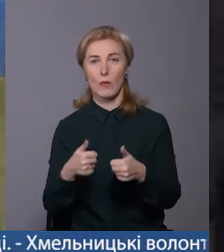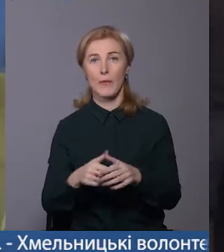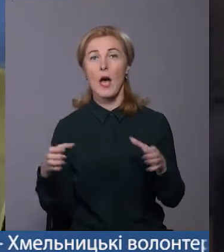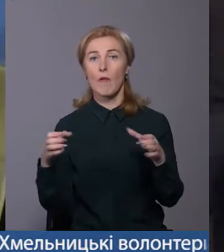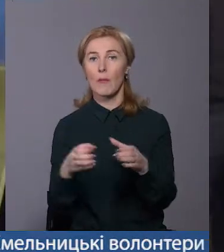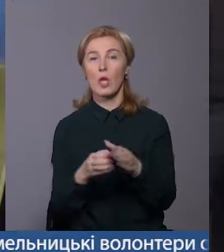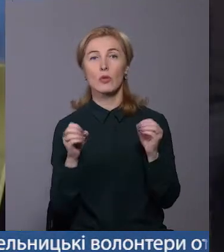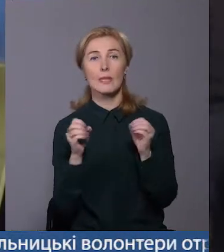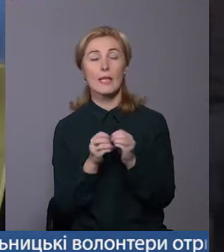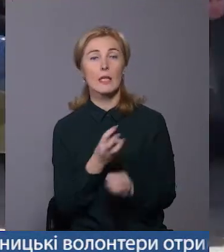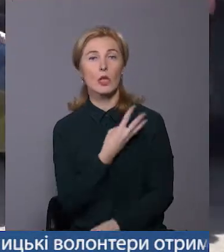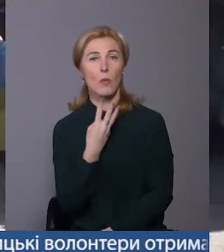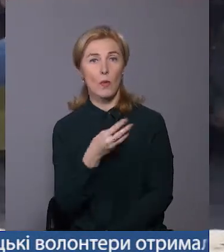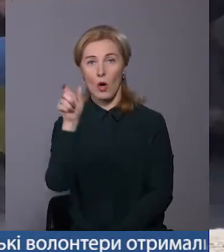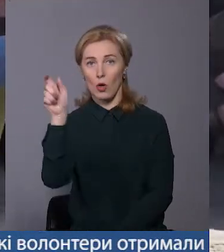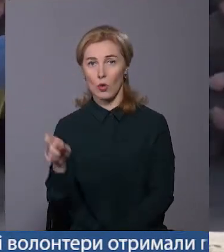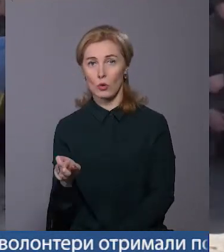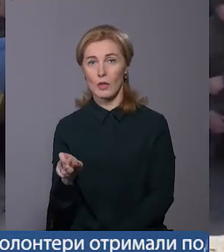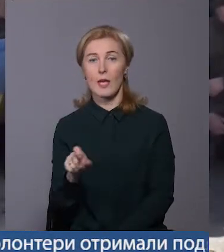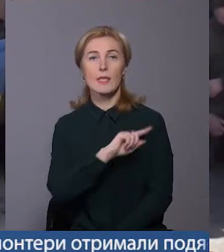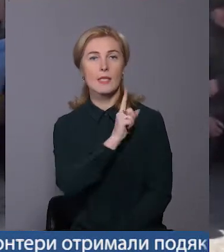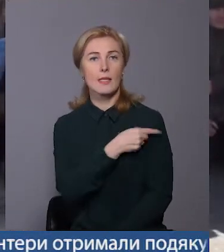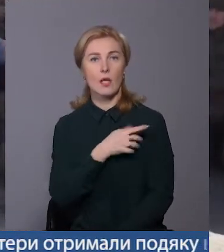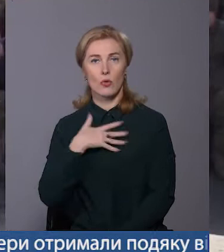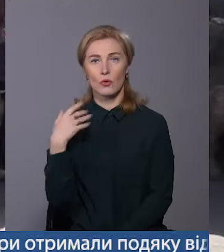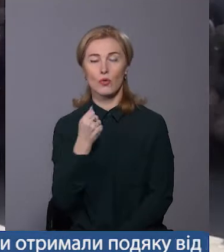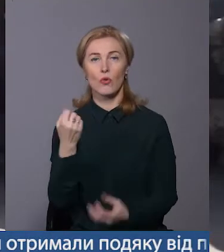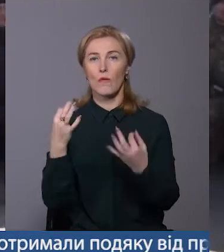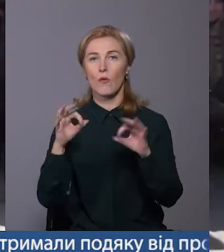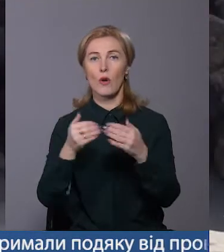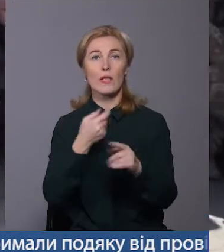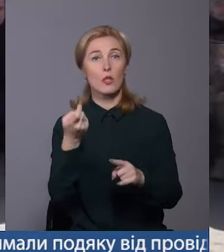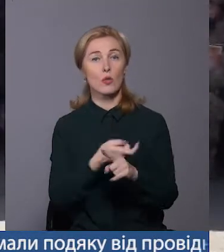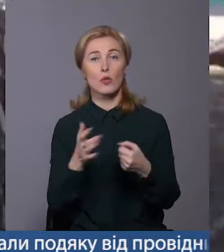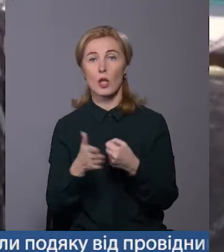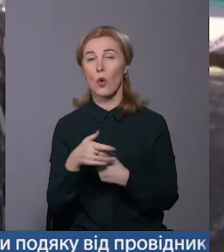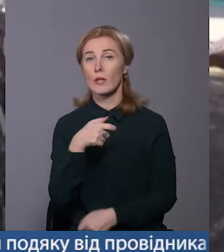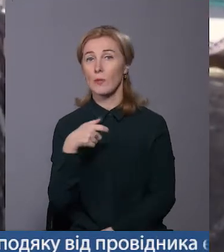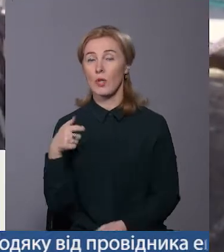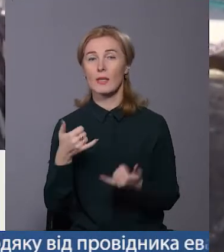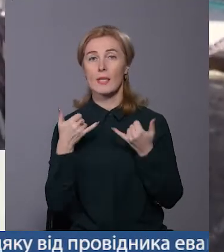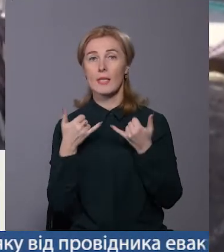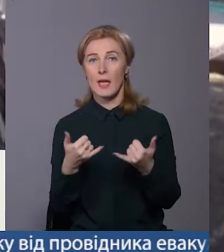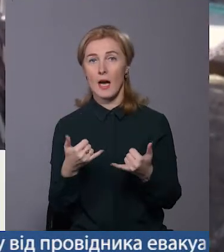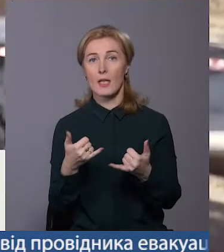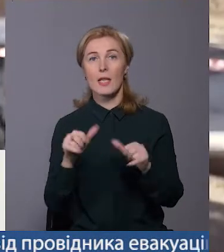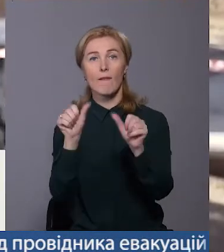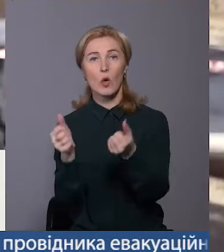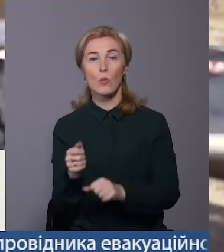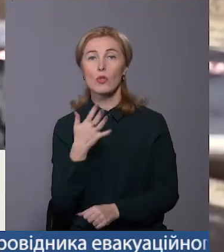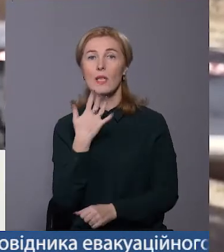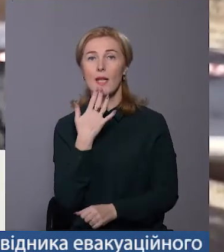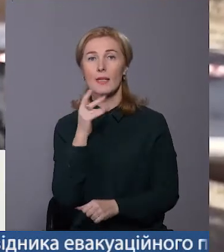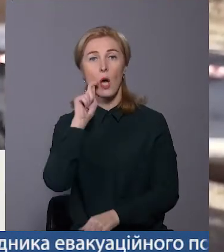батальйоні десятки добровольців, люди із силою духу та волі, від слюсаря до депутата. Зараз формується нація українська.